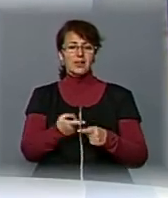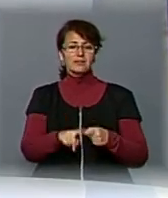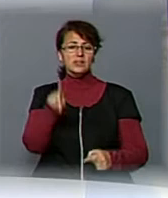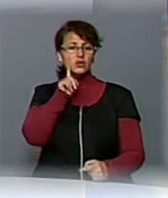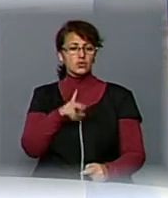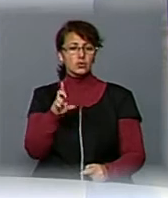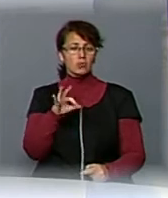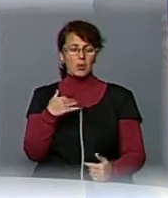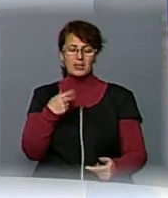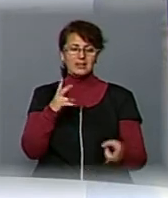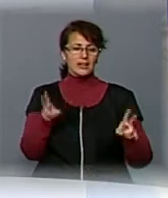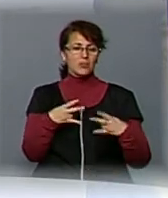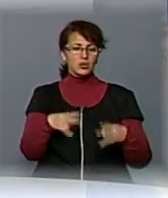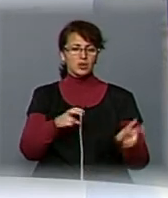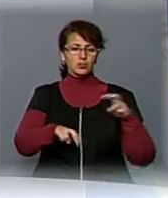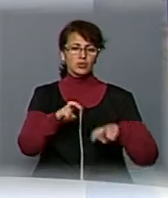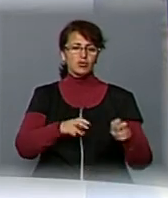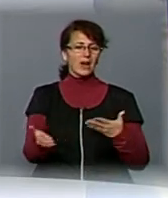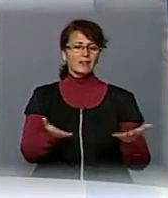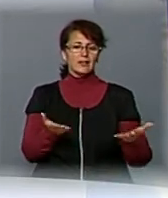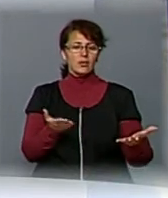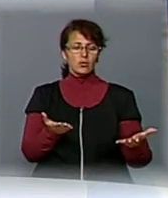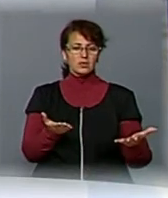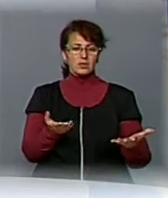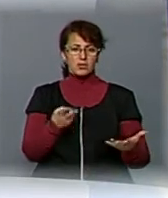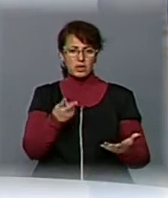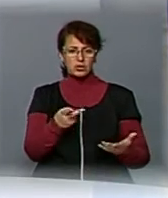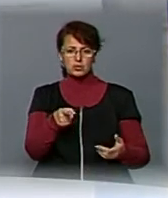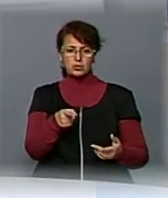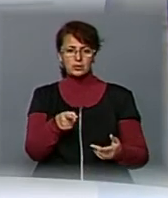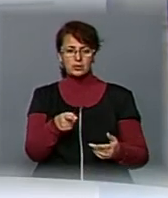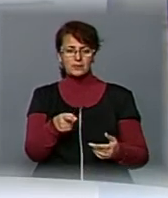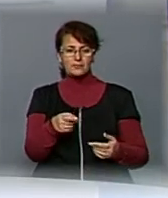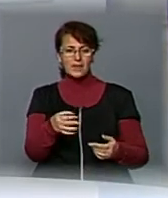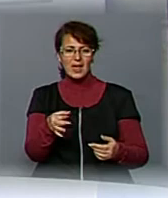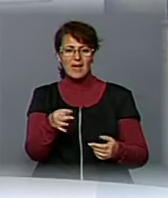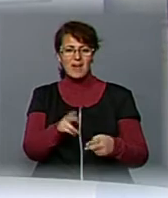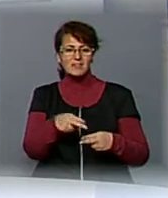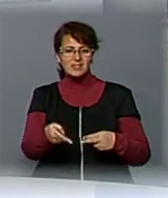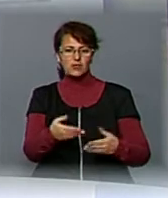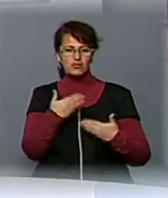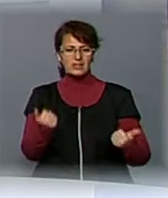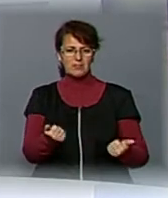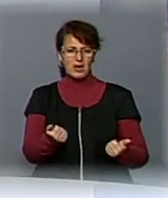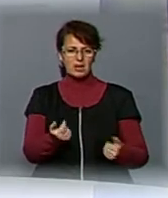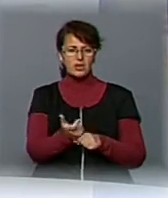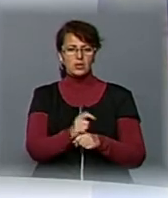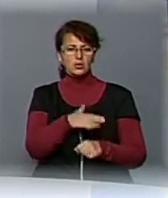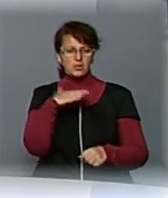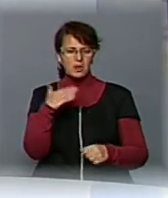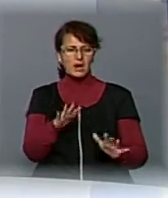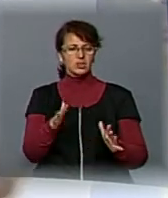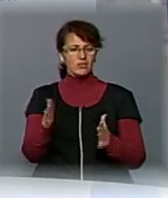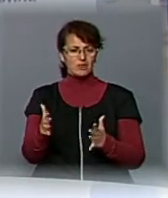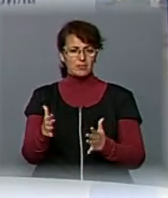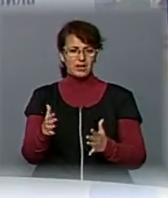що мені не треба шукати якусь... Тут, як бачите, паркомат не видає решти. І дуже багато в яких випадках